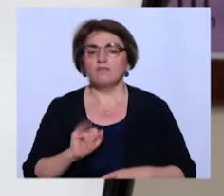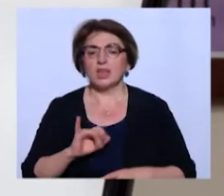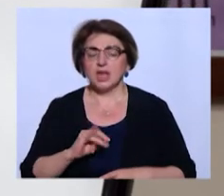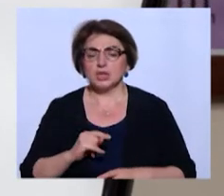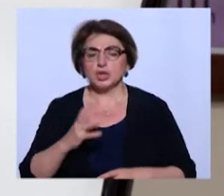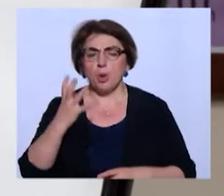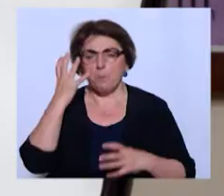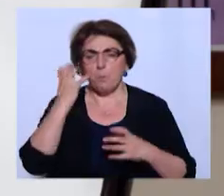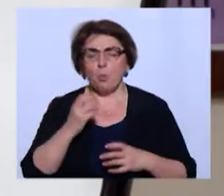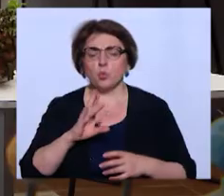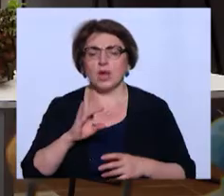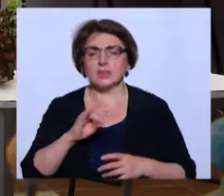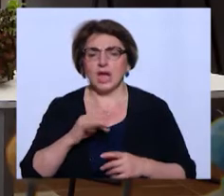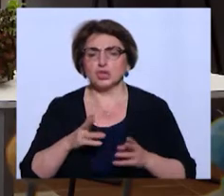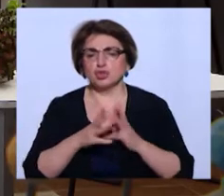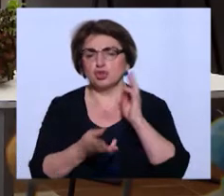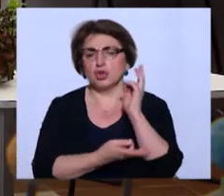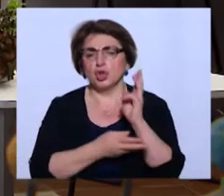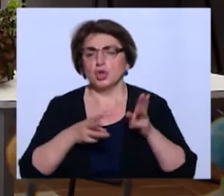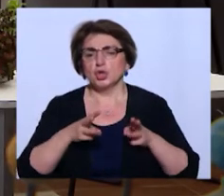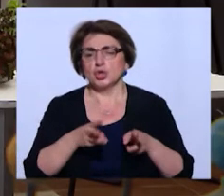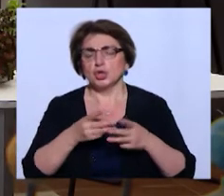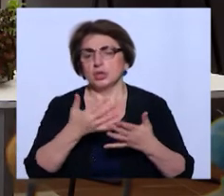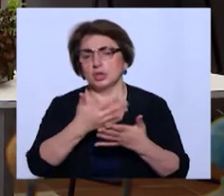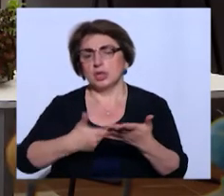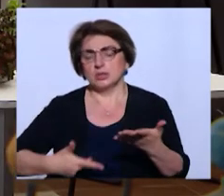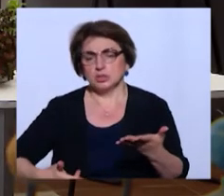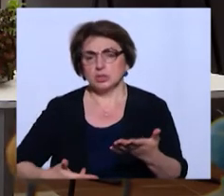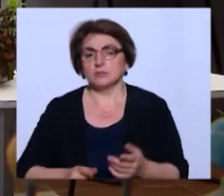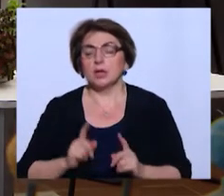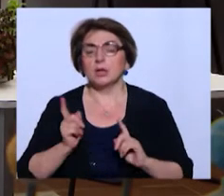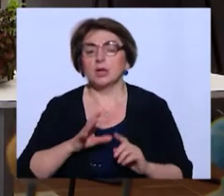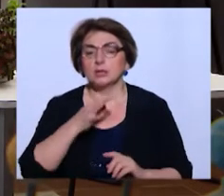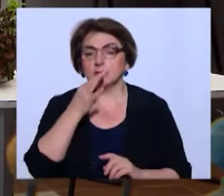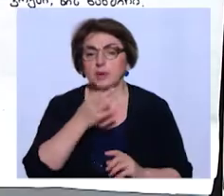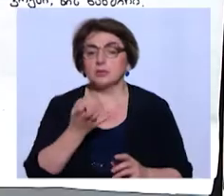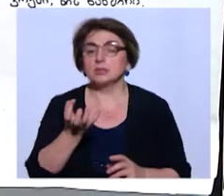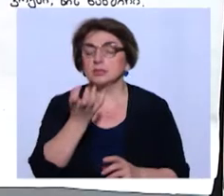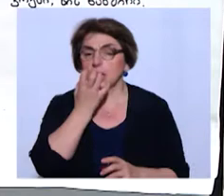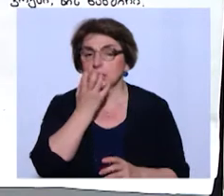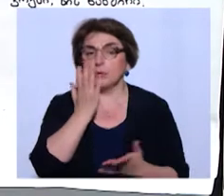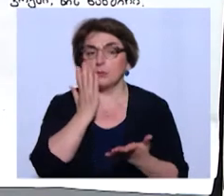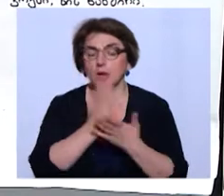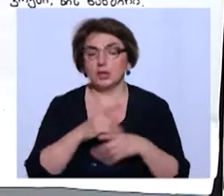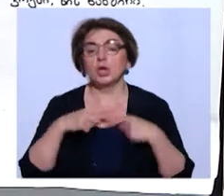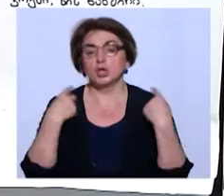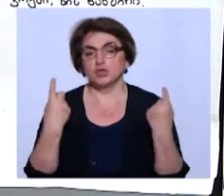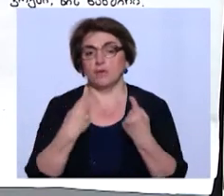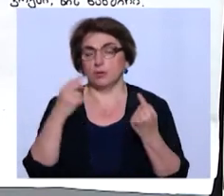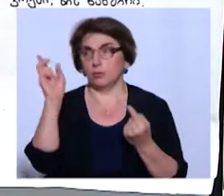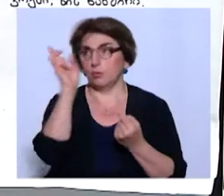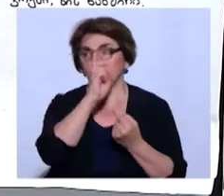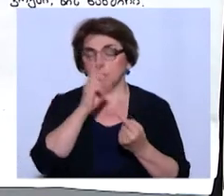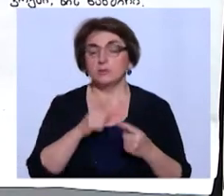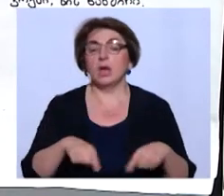ტორფი, ფიქალები, შეშა, ხის ნახშირი და ასე შემდეგ. რა თქმა უნდა, სათბობი არის ბუნებრივი და